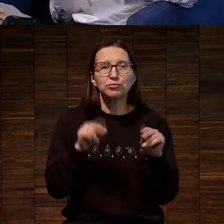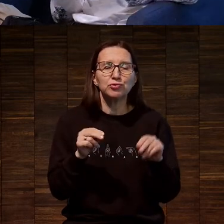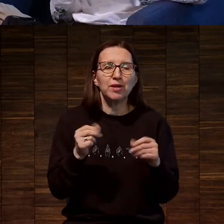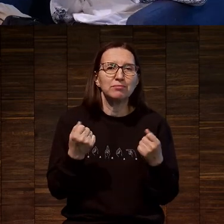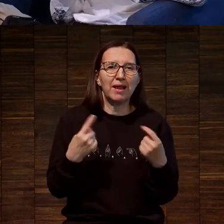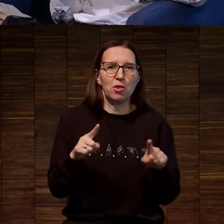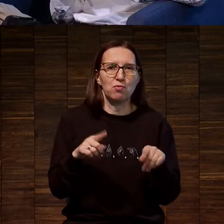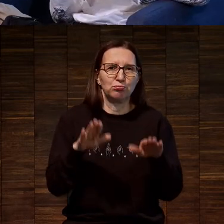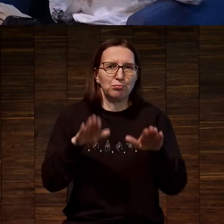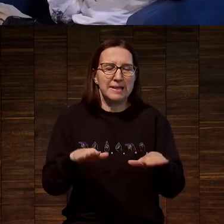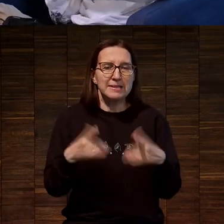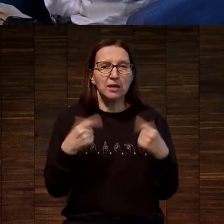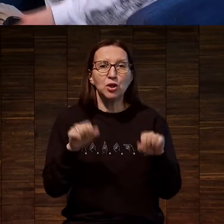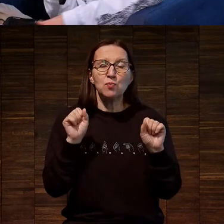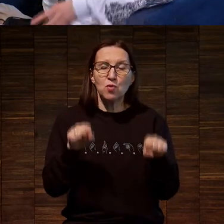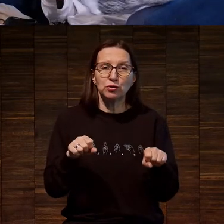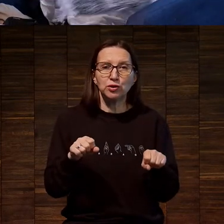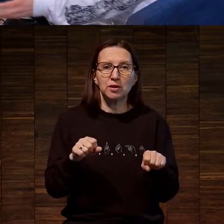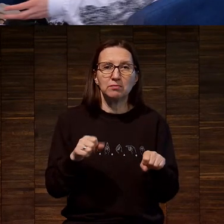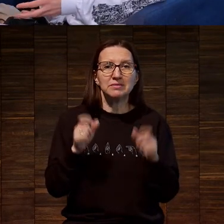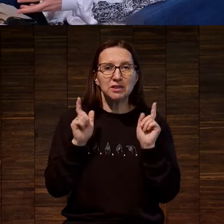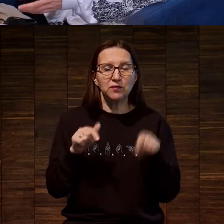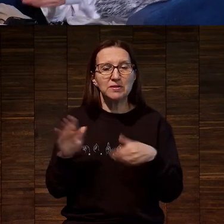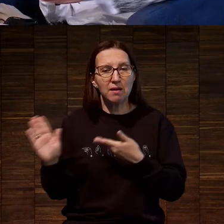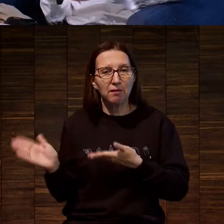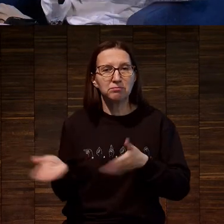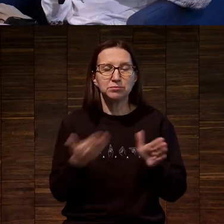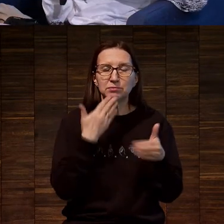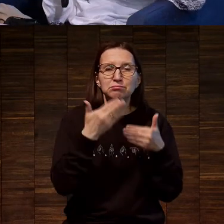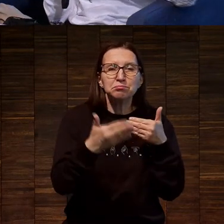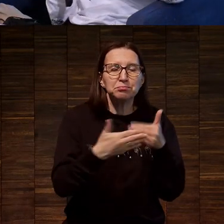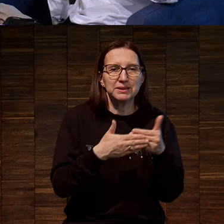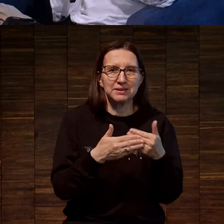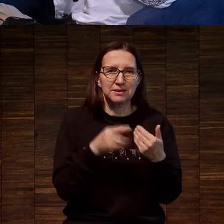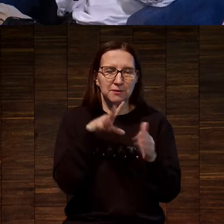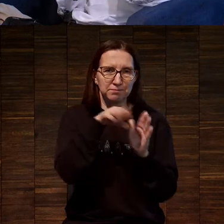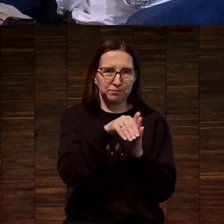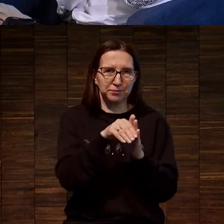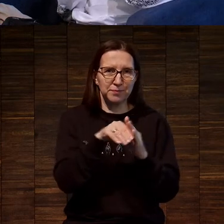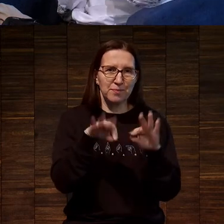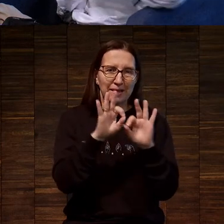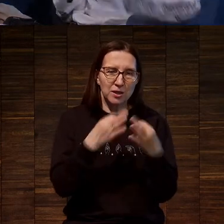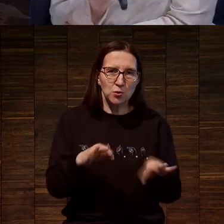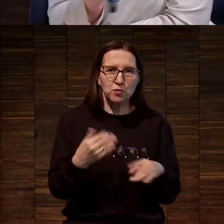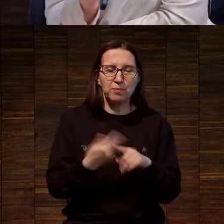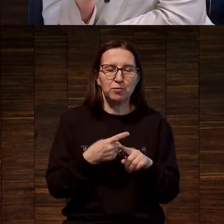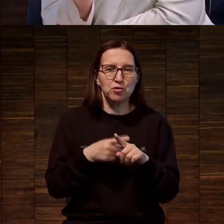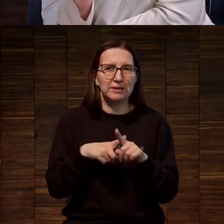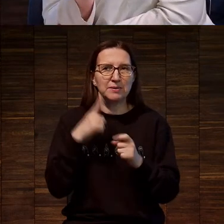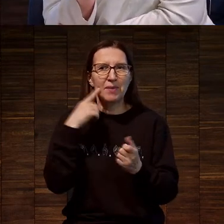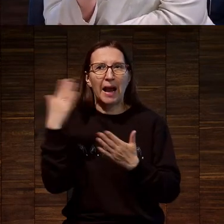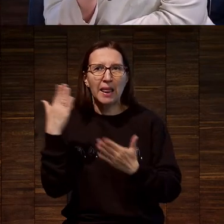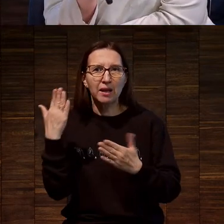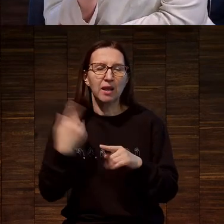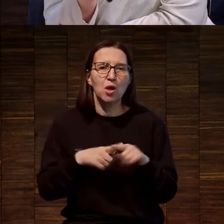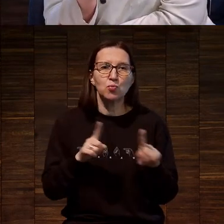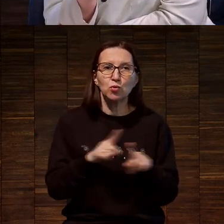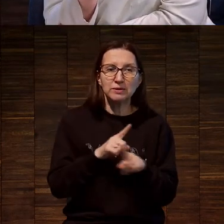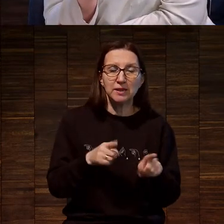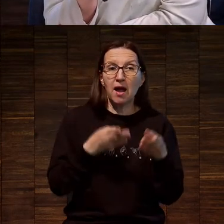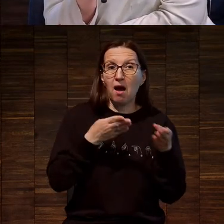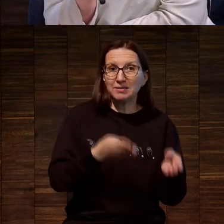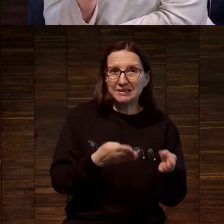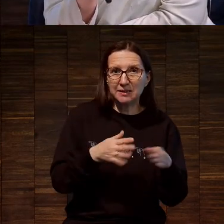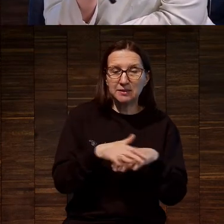было за покупателя подпустить к искусству. Да, вот. Минуя галереи, институции, прямая